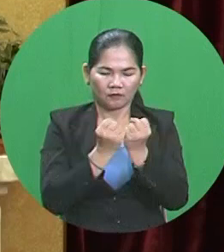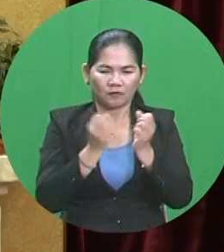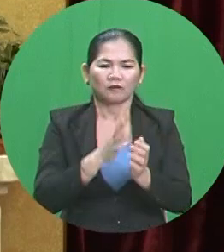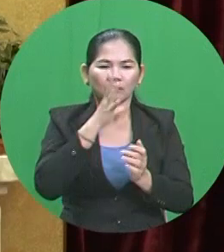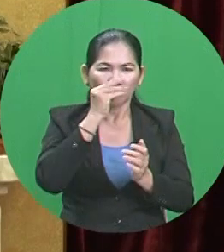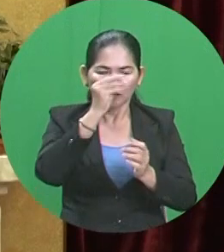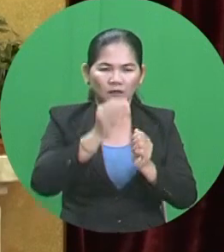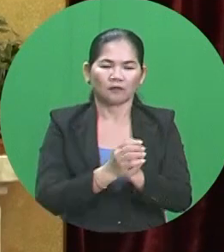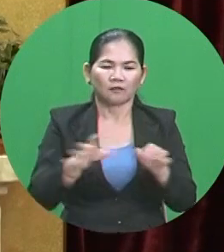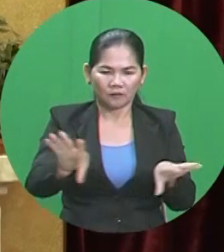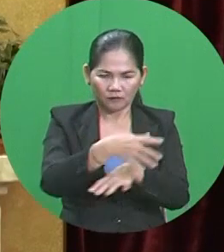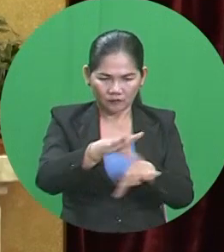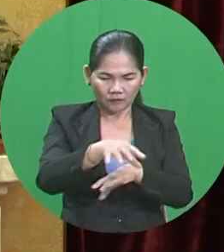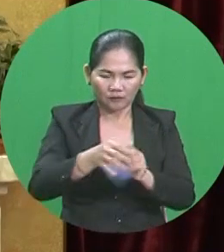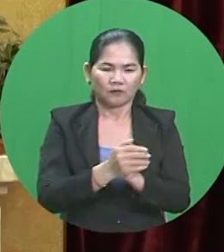ក្នុងការទទួលបានការគាំពារសង្គមនិងប្រមូលអនុសាសន៍